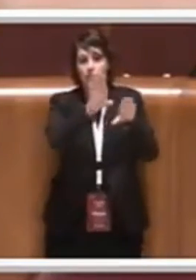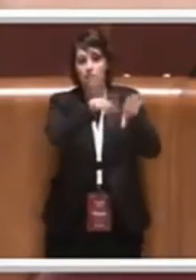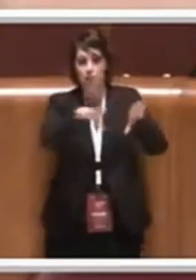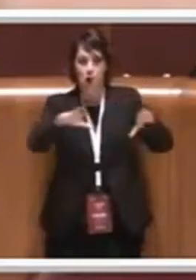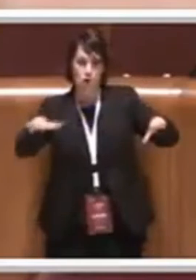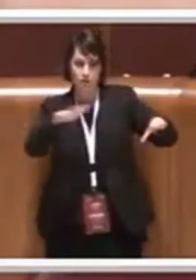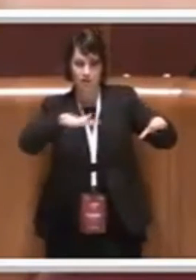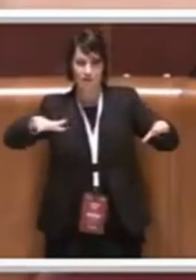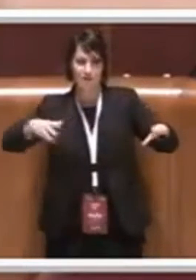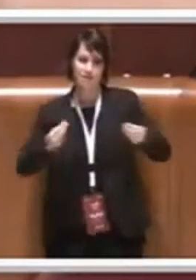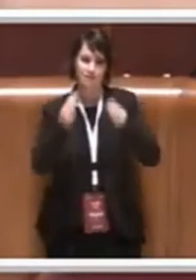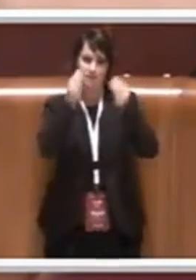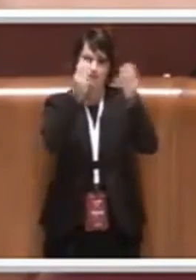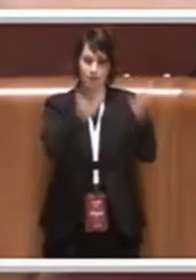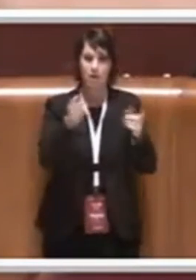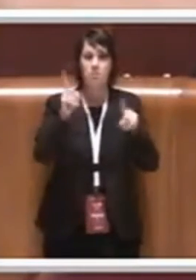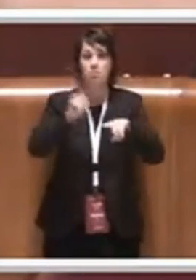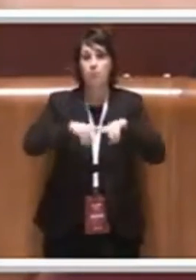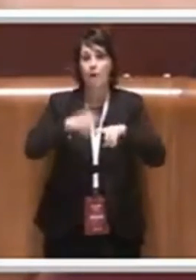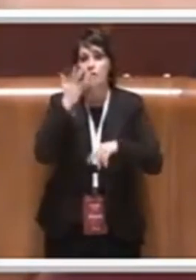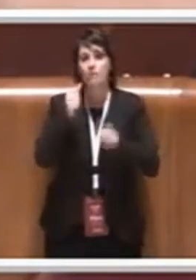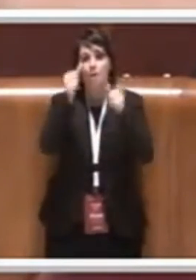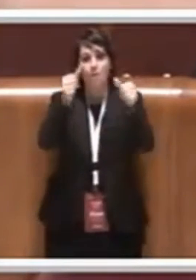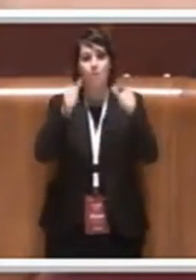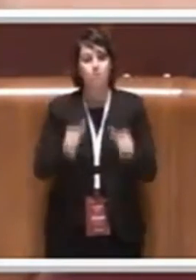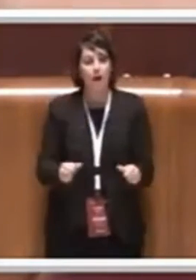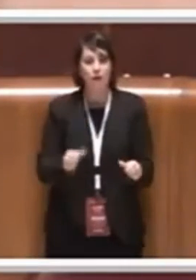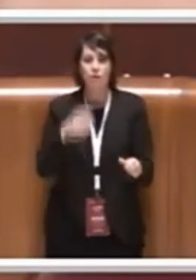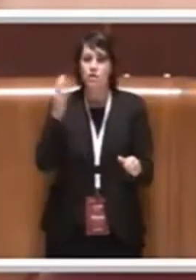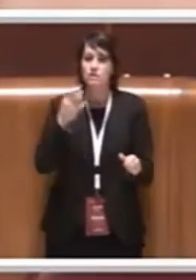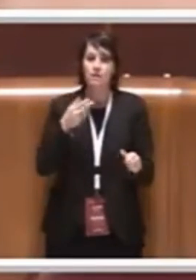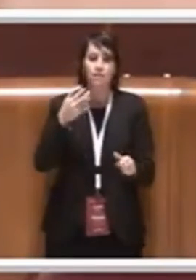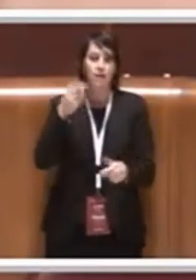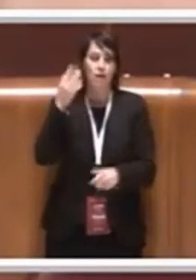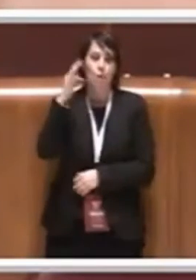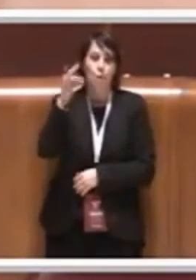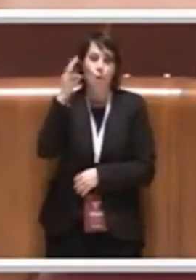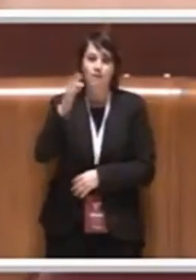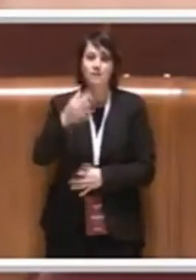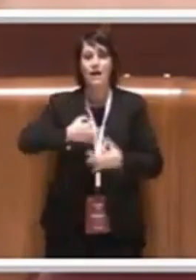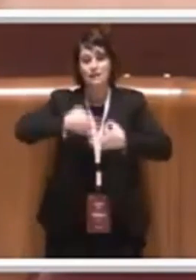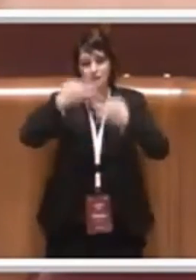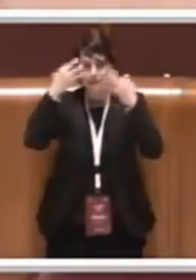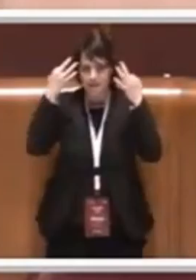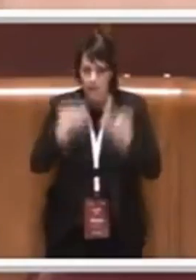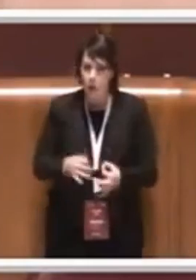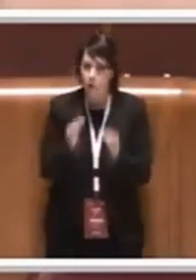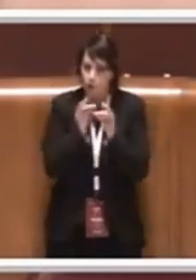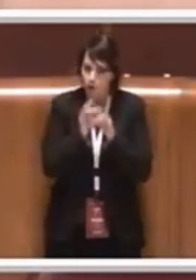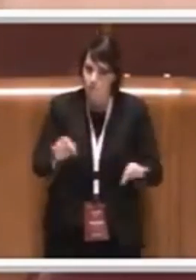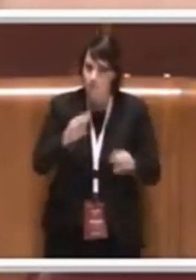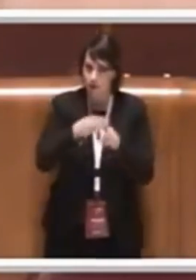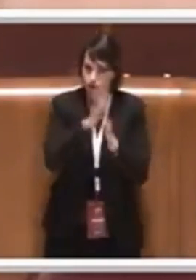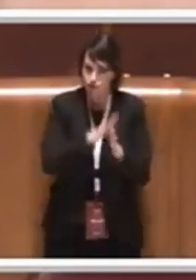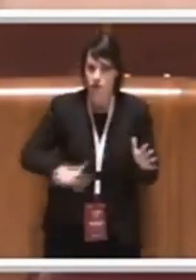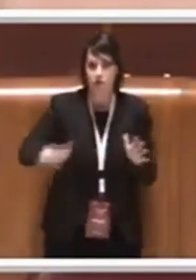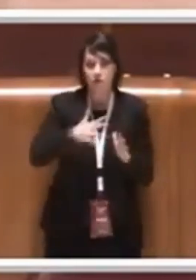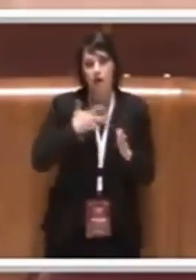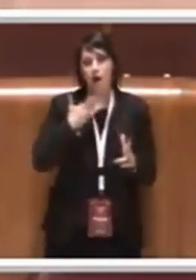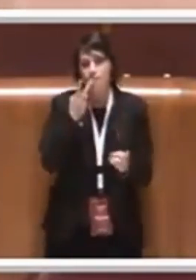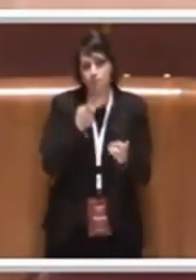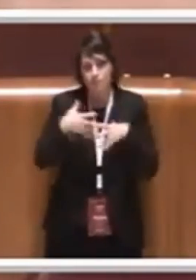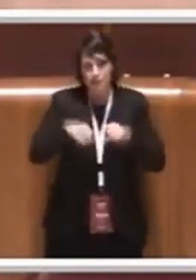di qualità, sempre più rispettoso sia della tradizione che del decoro che la città merita. Grazie.